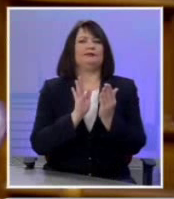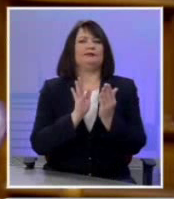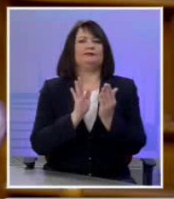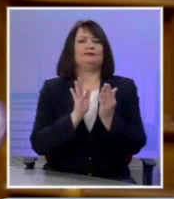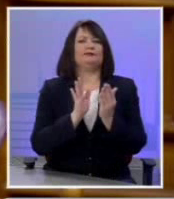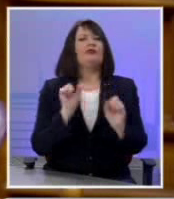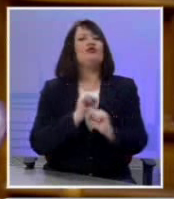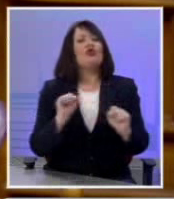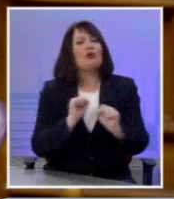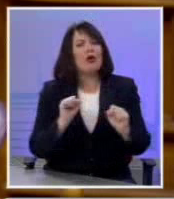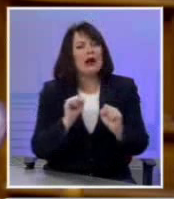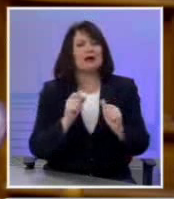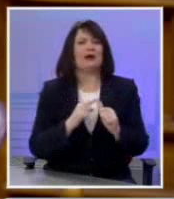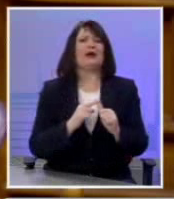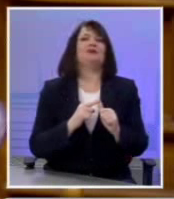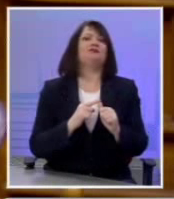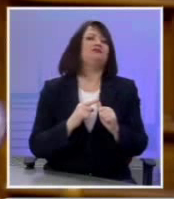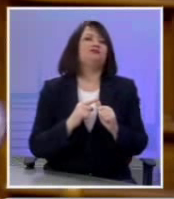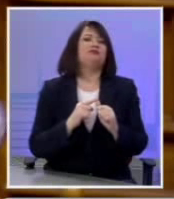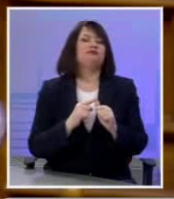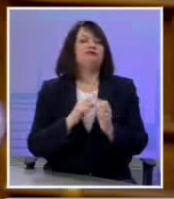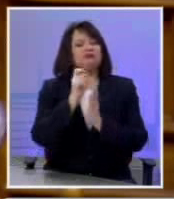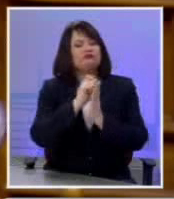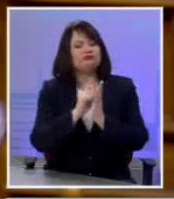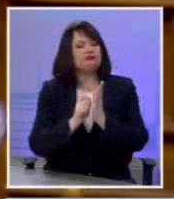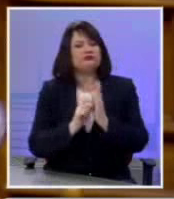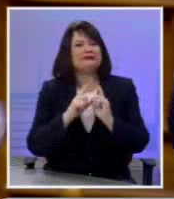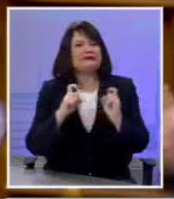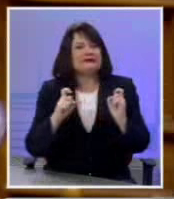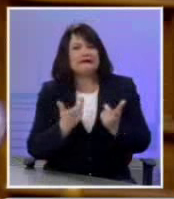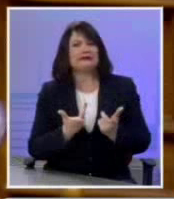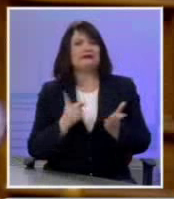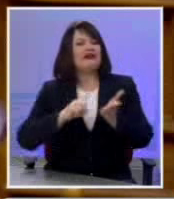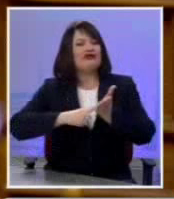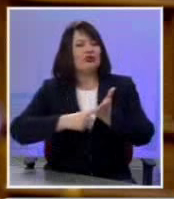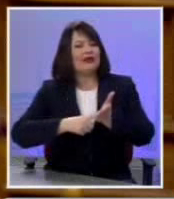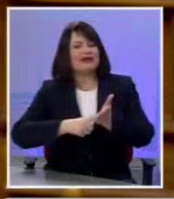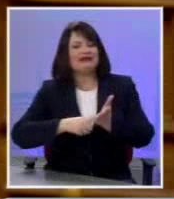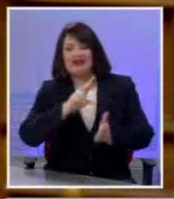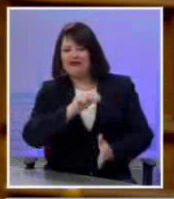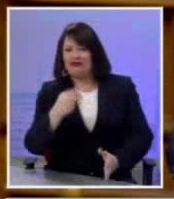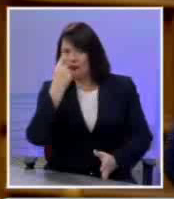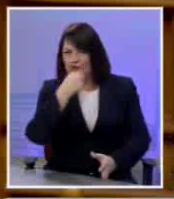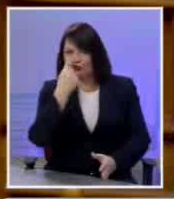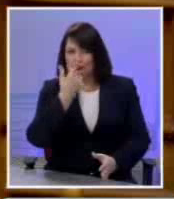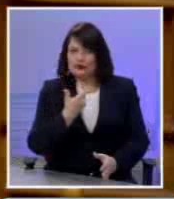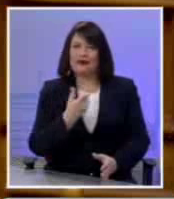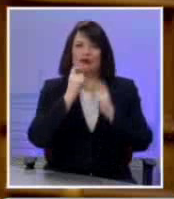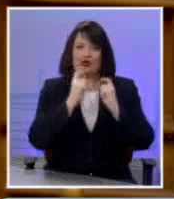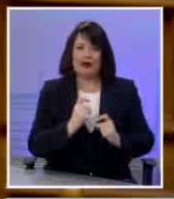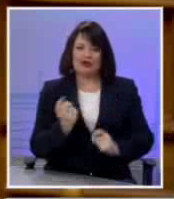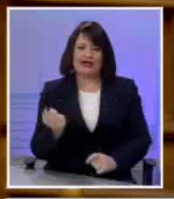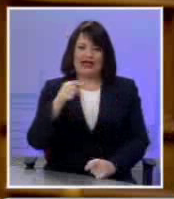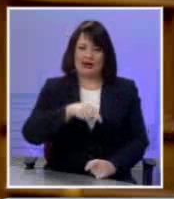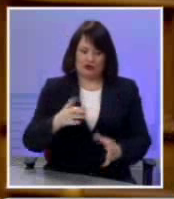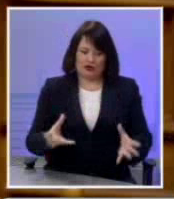της τρομοκρατίας, να υπάρχει δηλαδή η καταγραφή, να υπάρχει ταυτοποίηση. Η υποχρέωσή μας είναι με το που έρχονται,